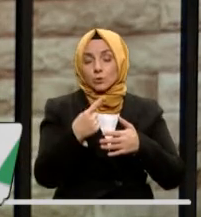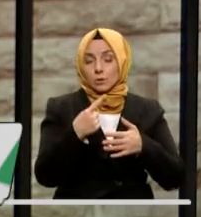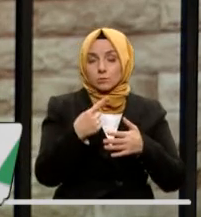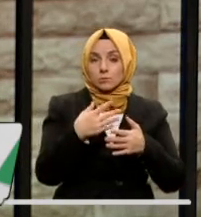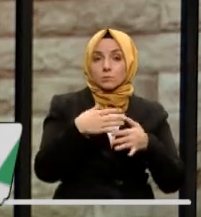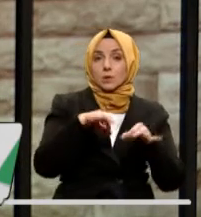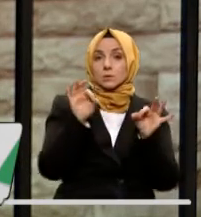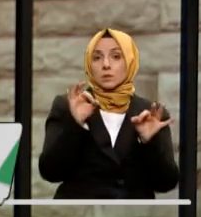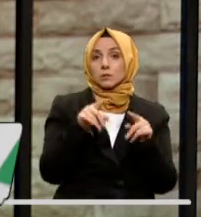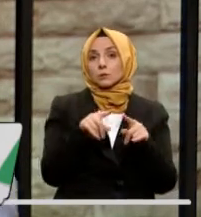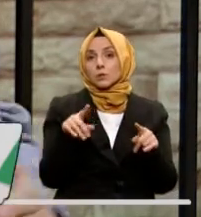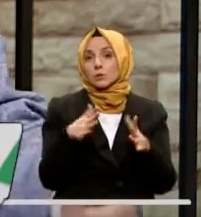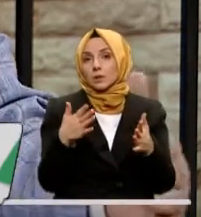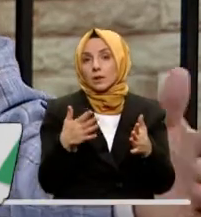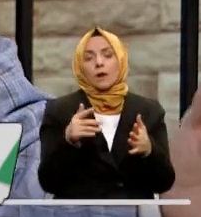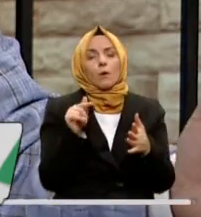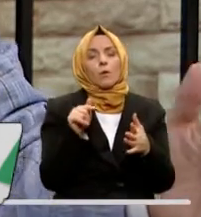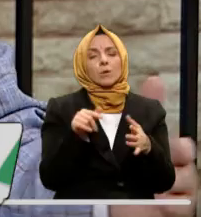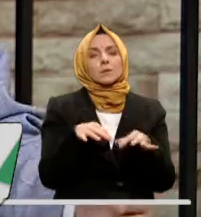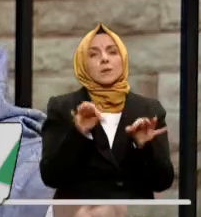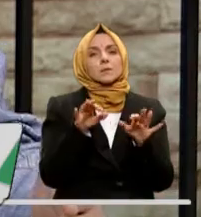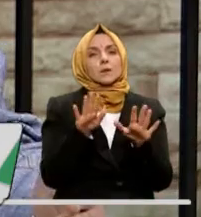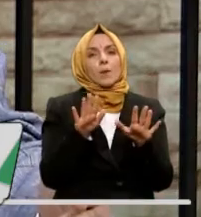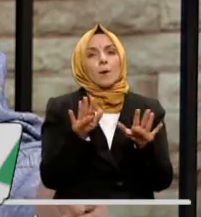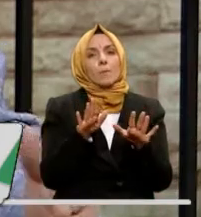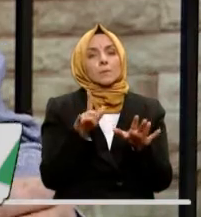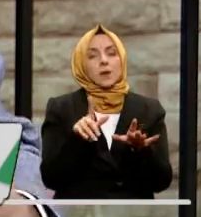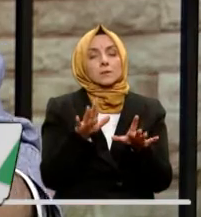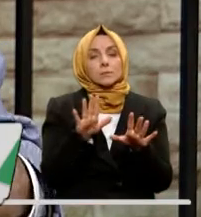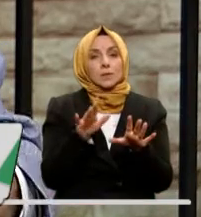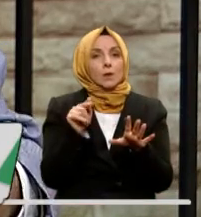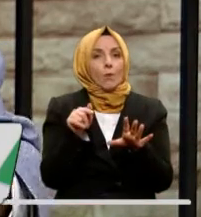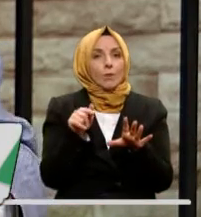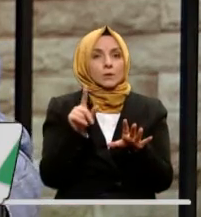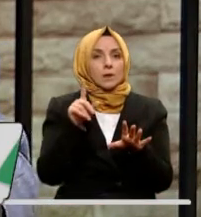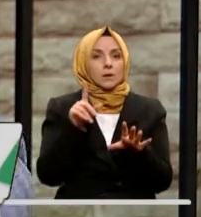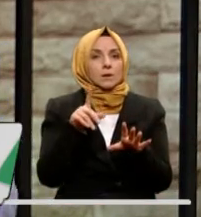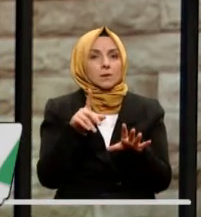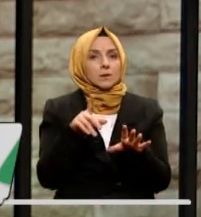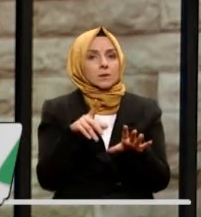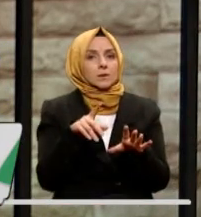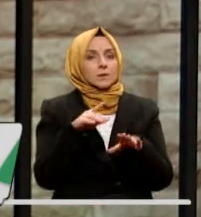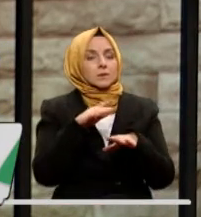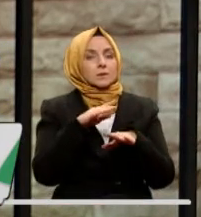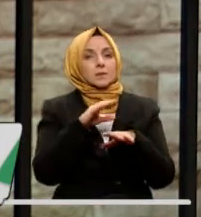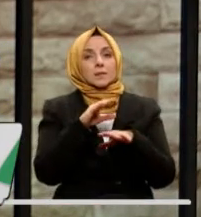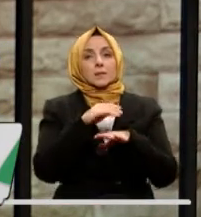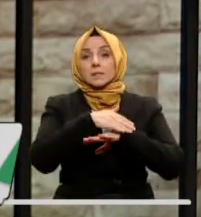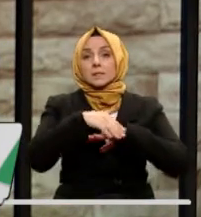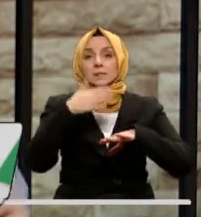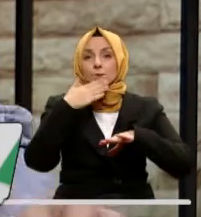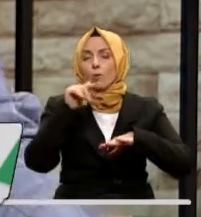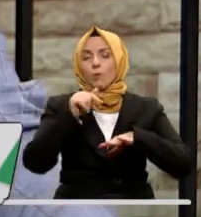zaman hiç hazırlamama gerek yok çünkü o kısıtsız olan zaman diliminde bir yerinde ben de rahmimi ifade edebilirim Şimdi